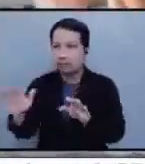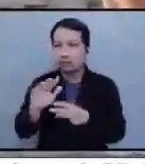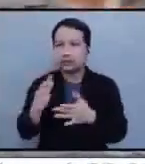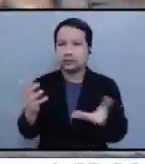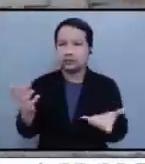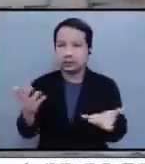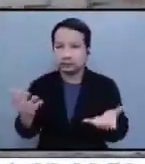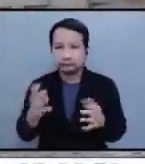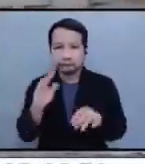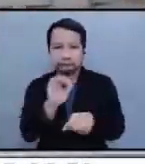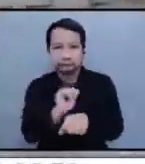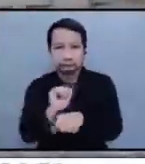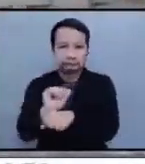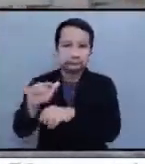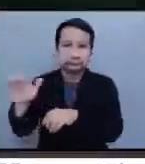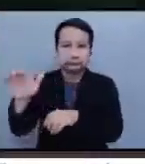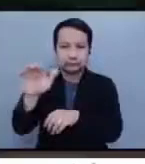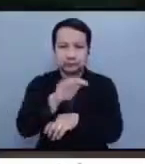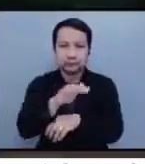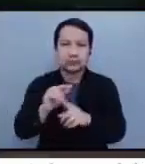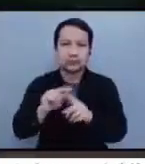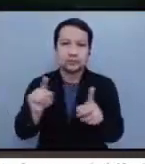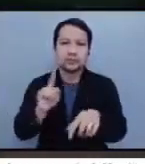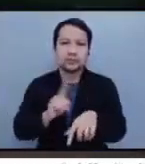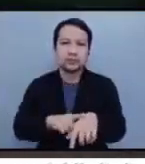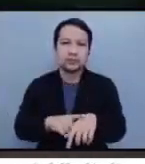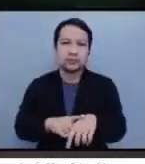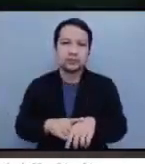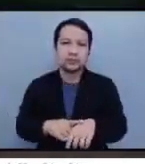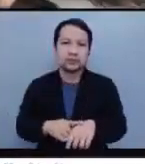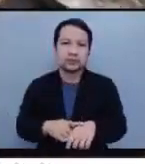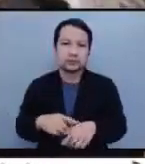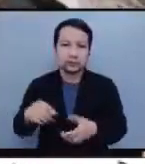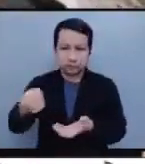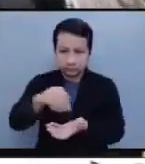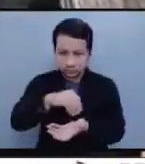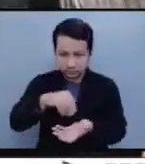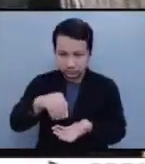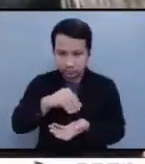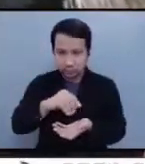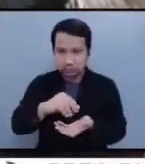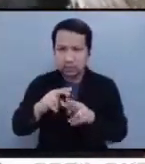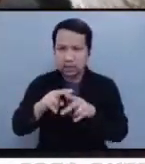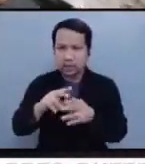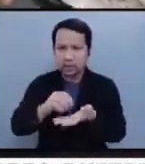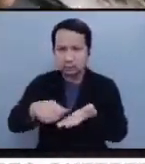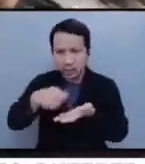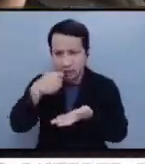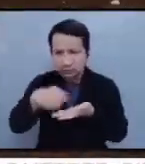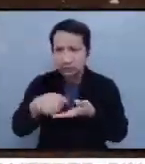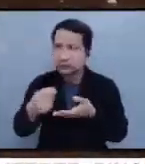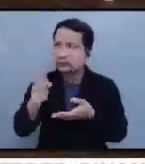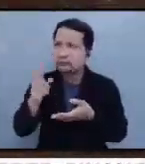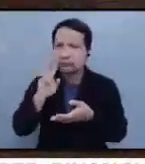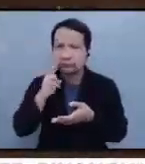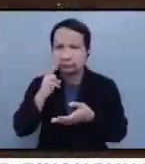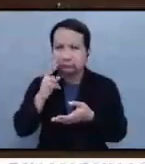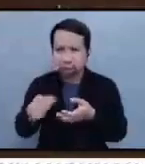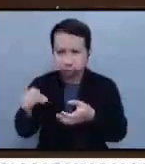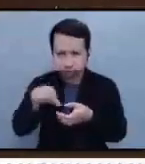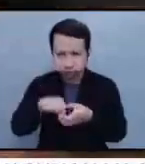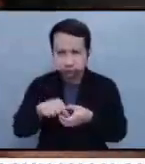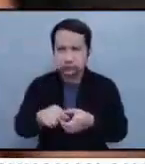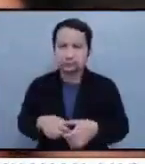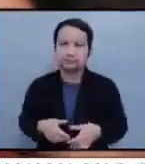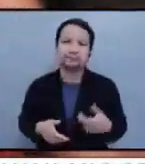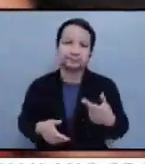Dumating time na asin na lang yung panglalagay mo sa kanin, suka. Para na magkaroon